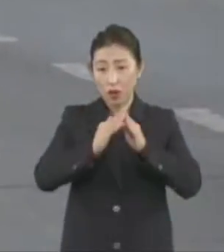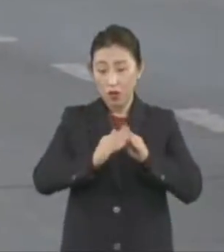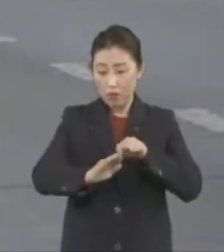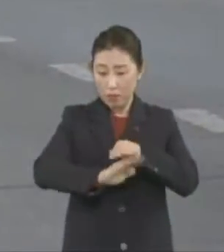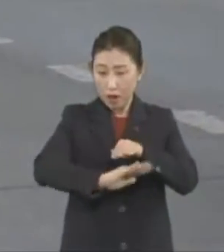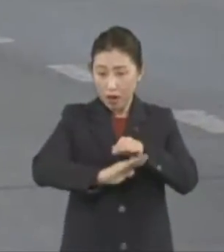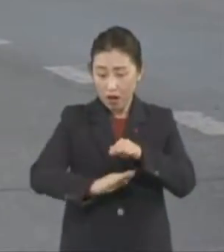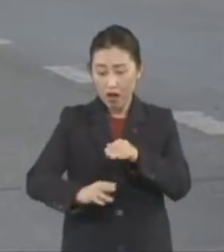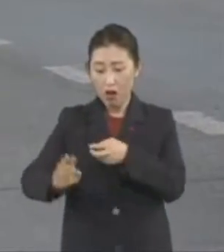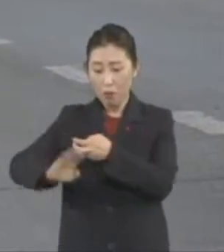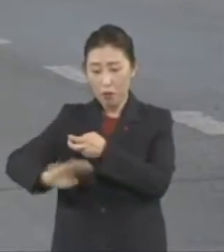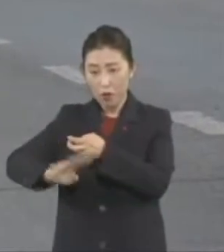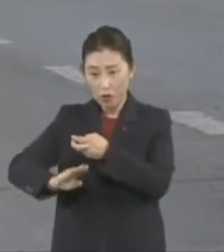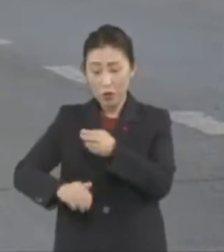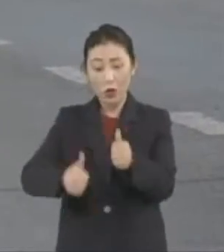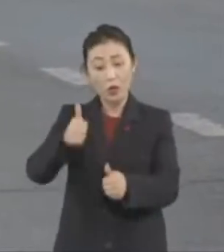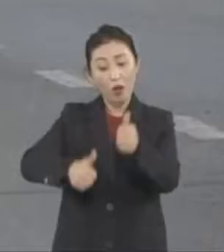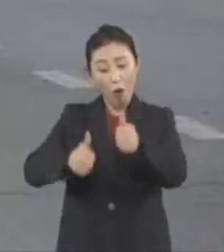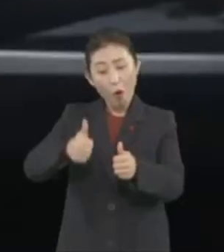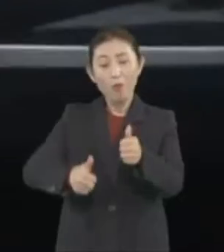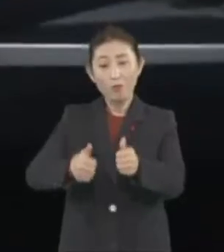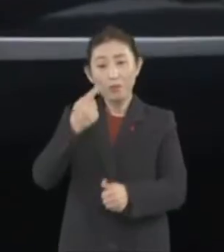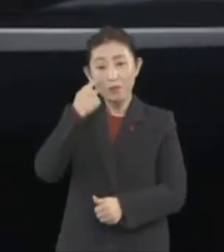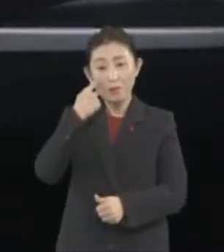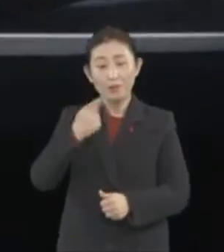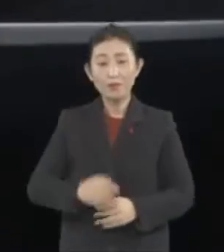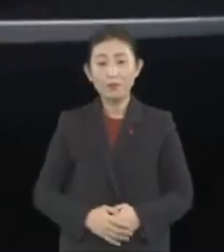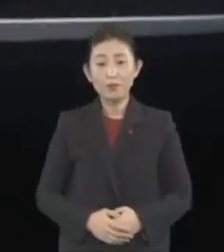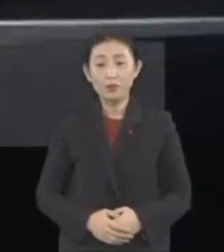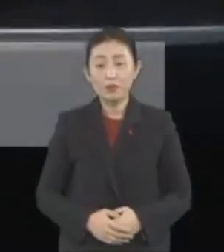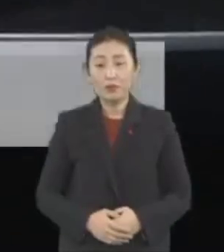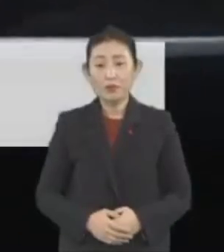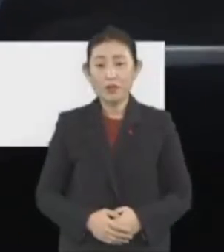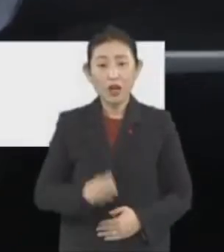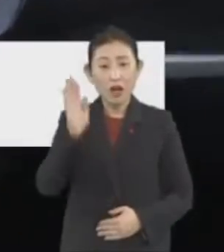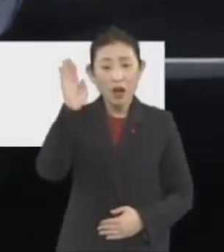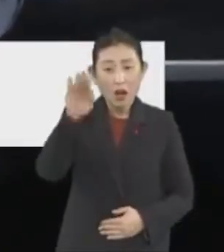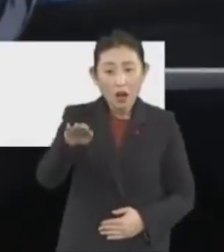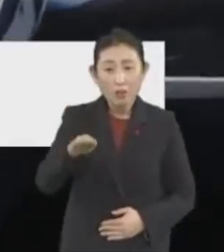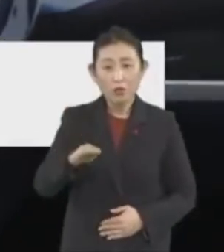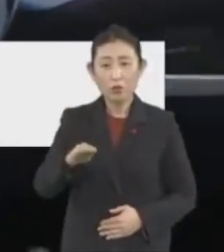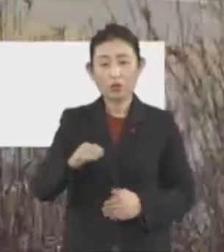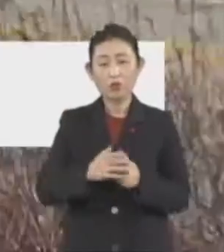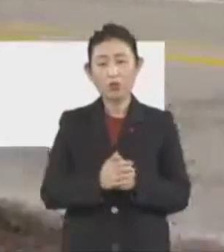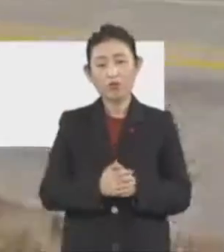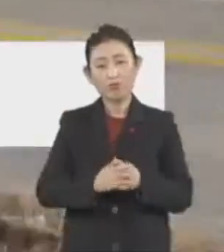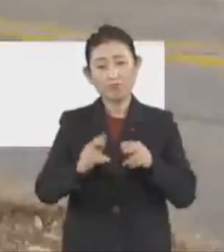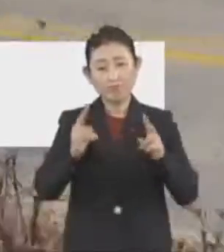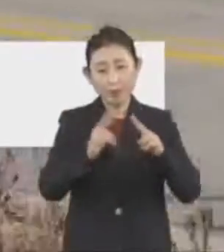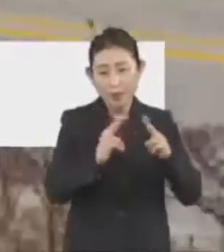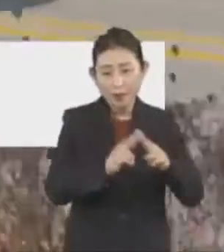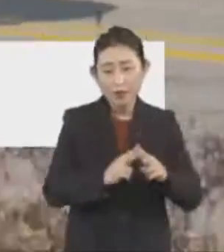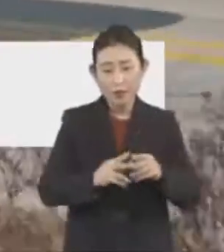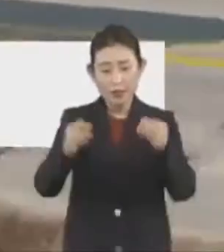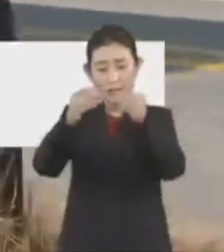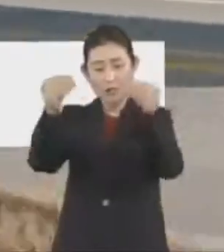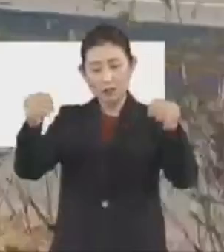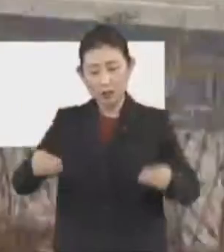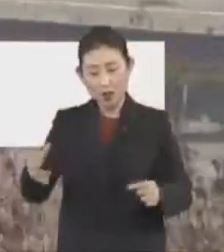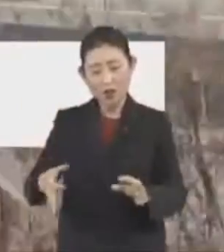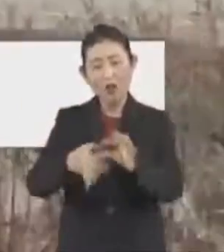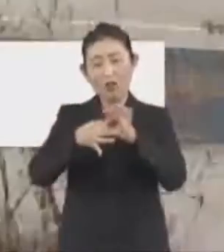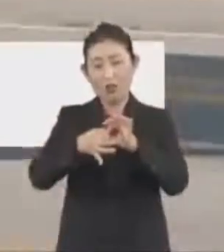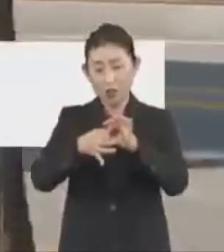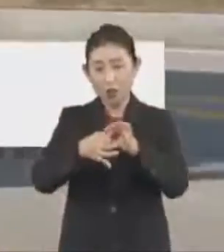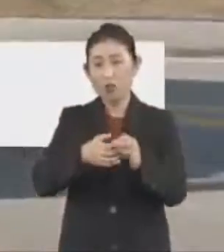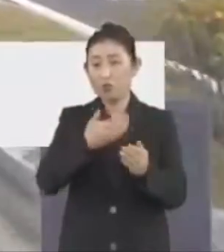버스의 실험도 돕게 됩니다. 미래차 산업은 자동차와 반도체, 디스플레이 등 연관 산업과의 협업이 중요하거든요. 그런